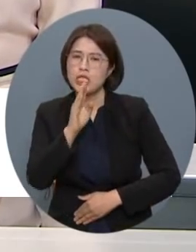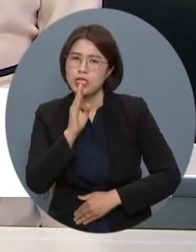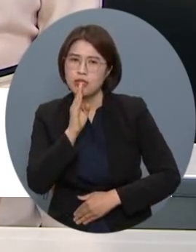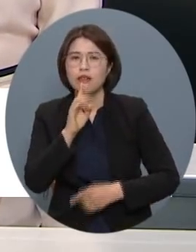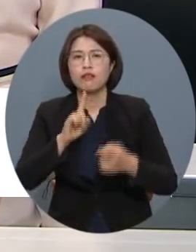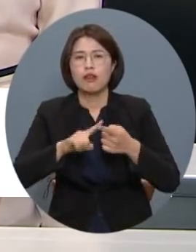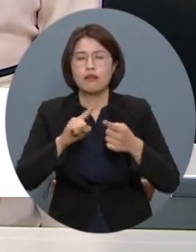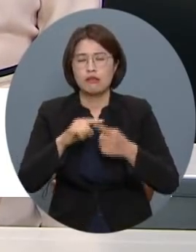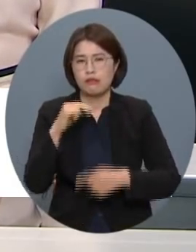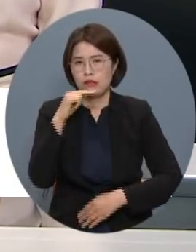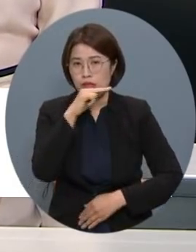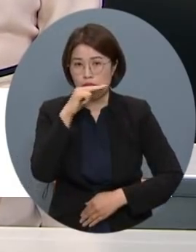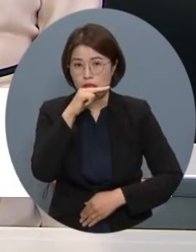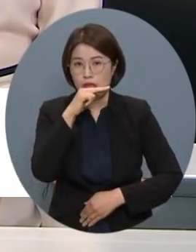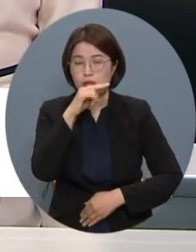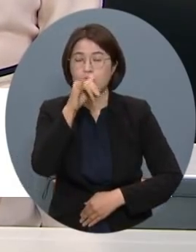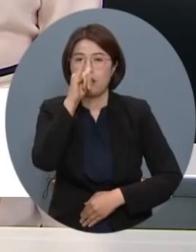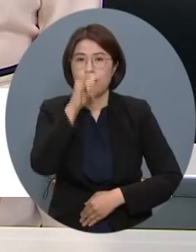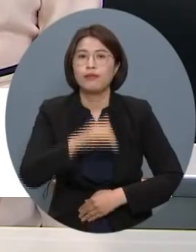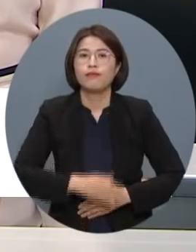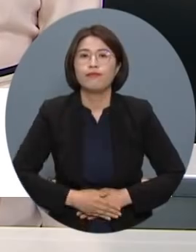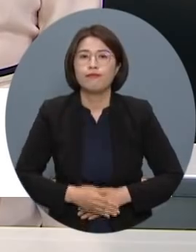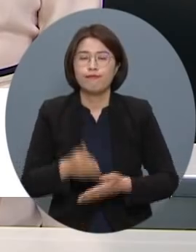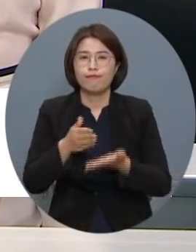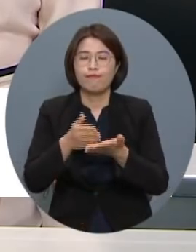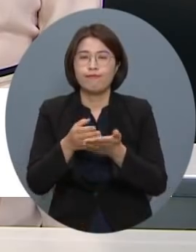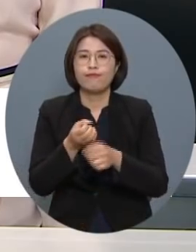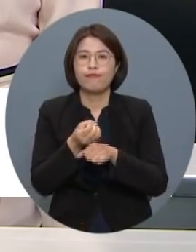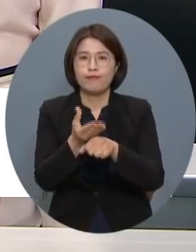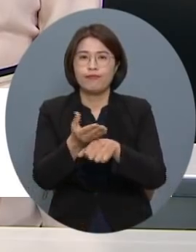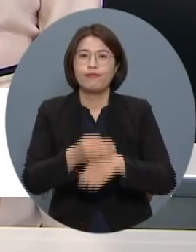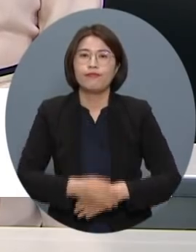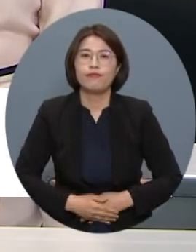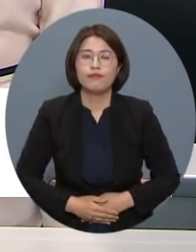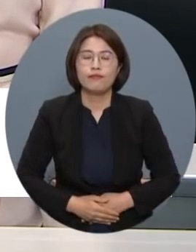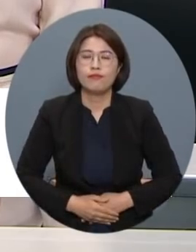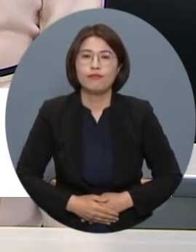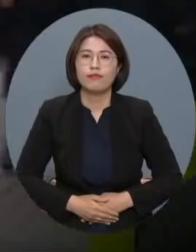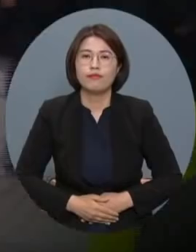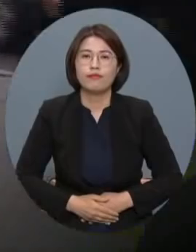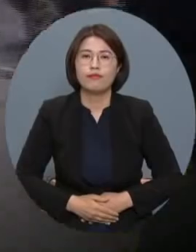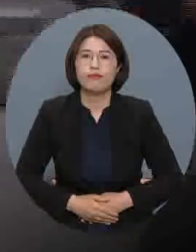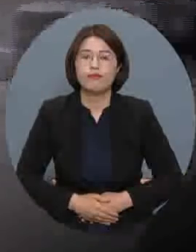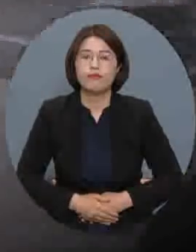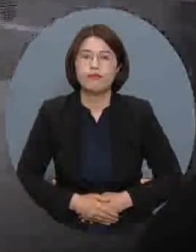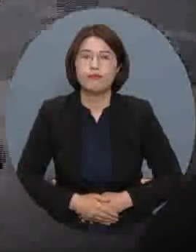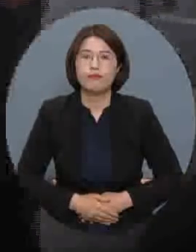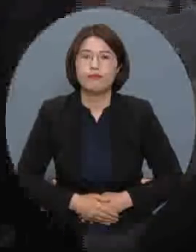진실성에 의문이 제기되고 있습니다. 신병철 기자의 단독 보도입니다.